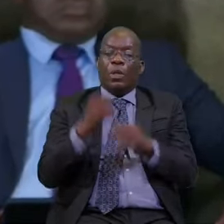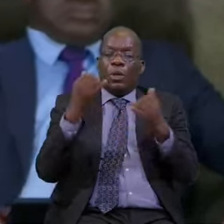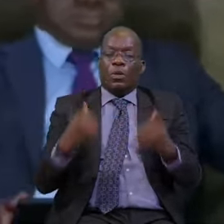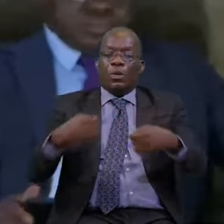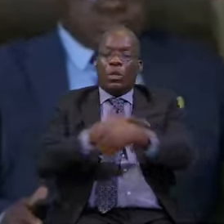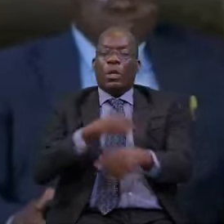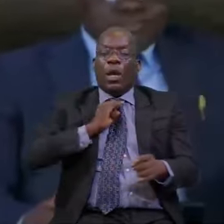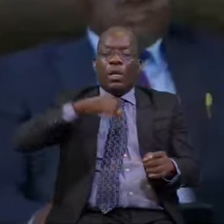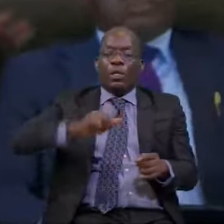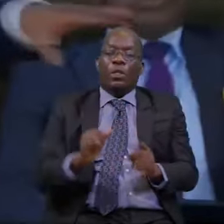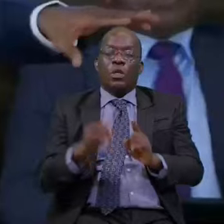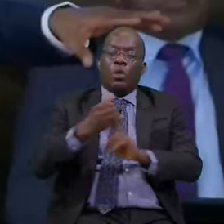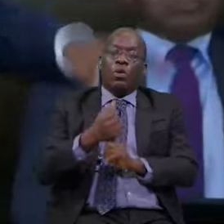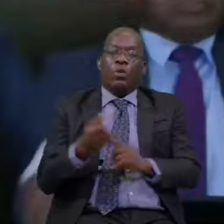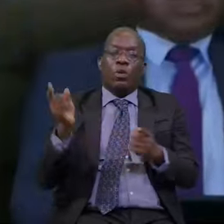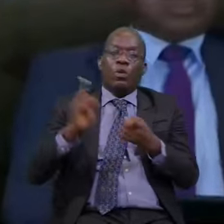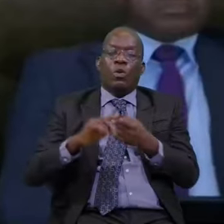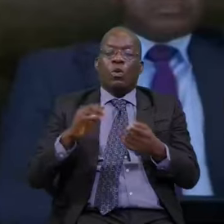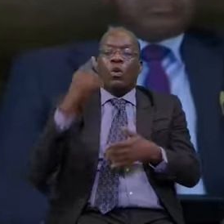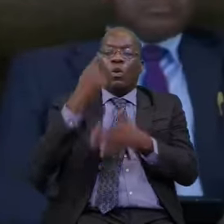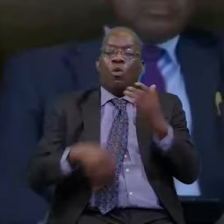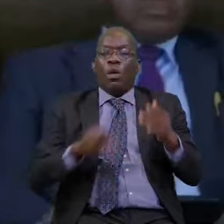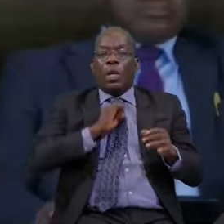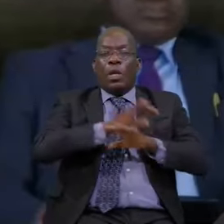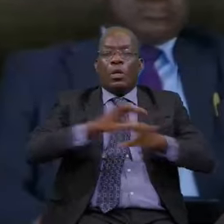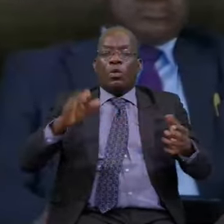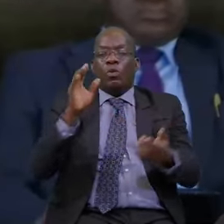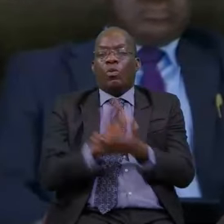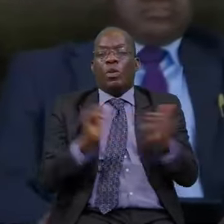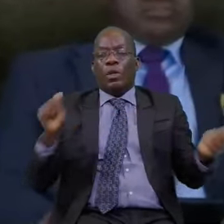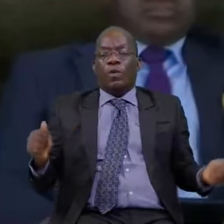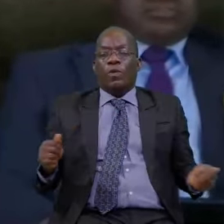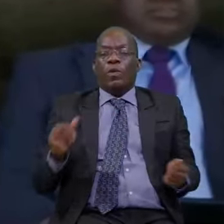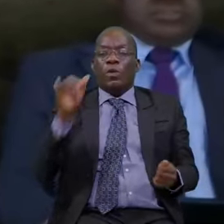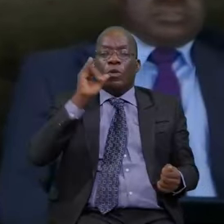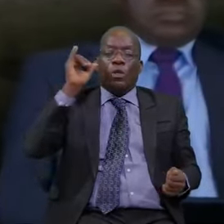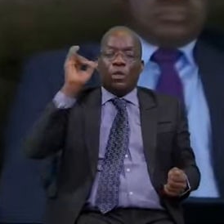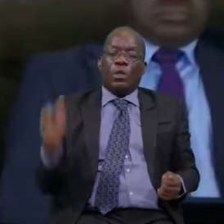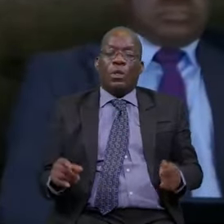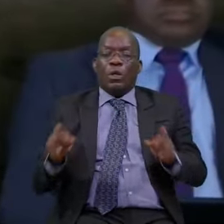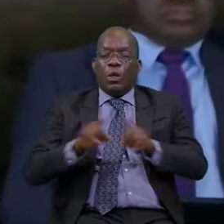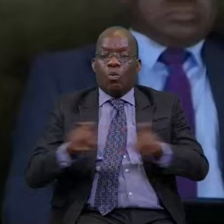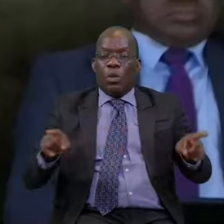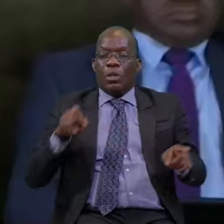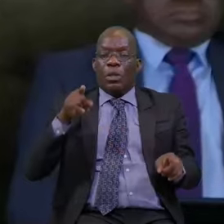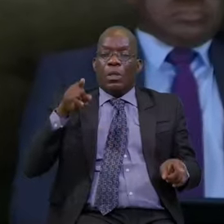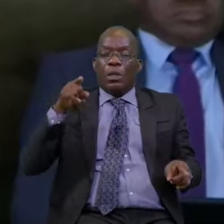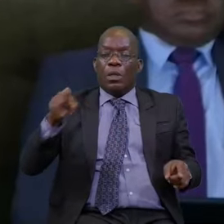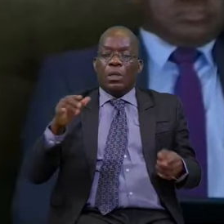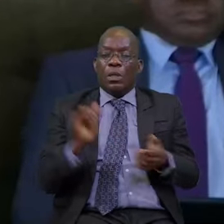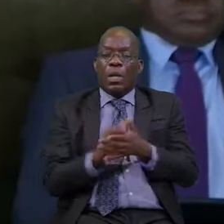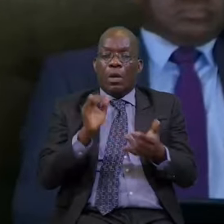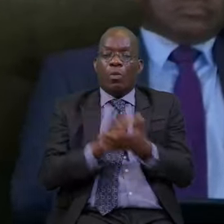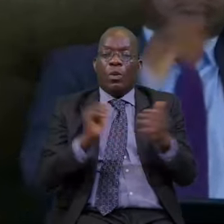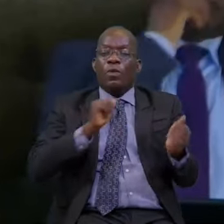je m'accroche à cela, à ce que je ne crois pas hier. Mais celui qui ne croit